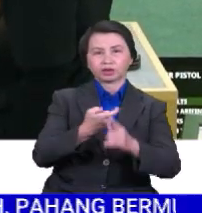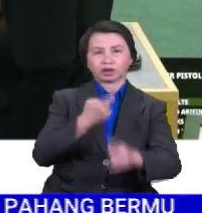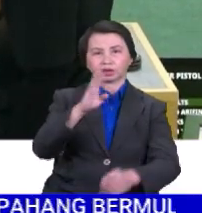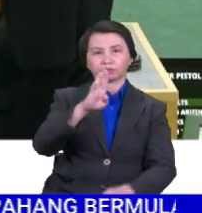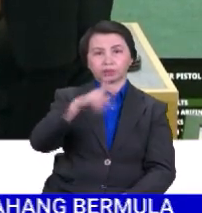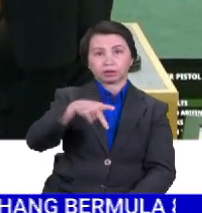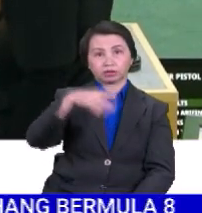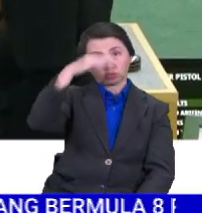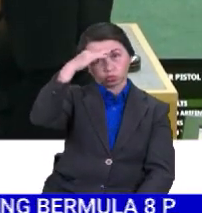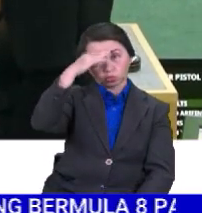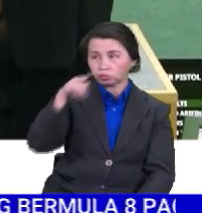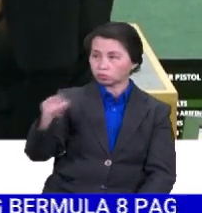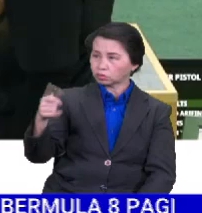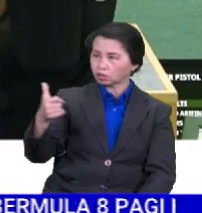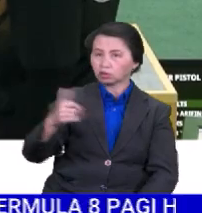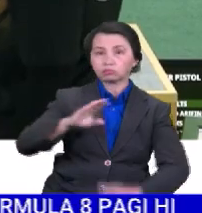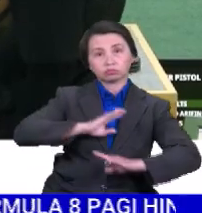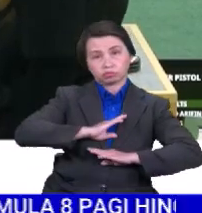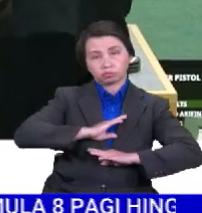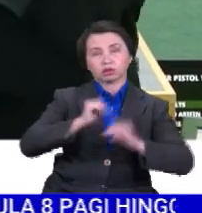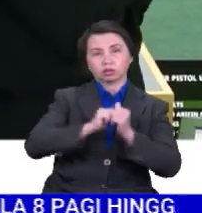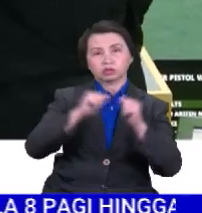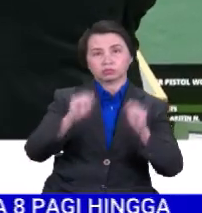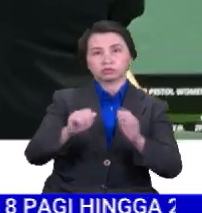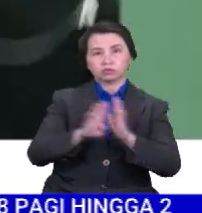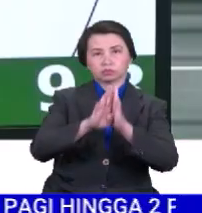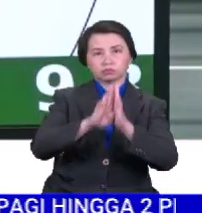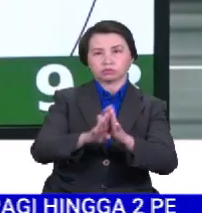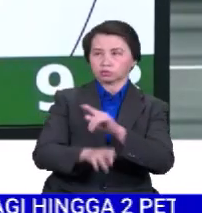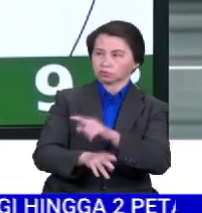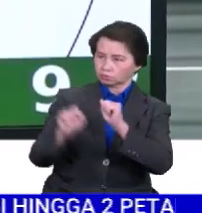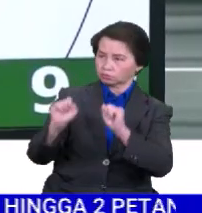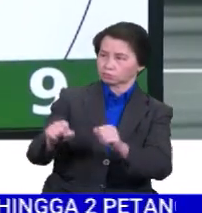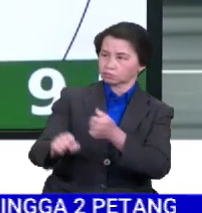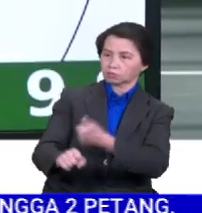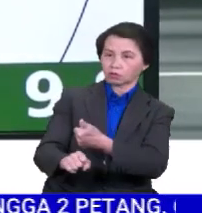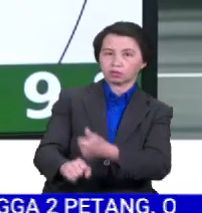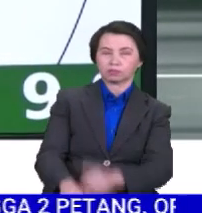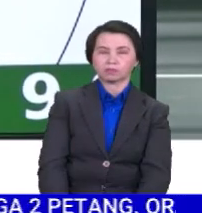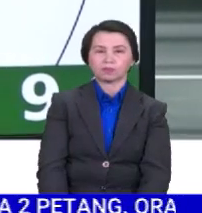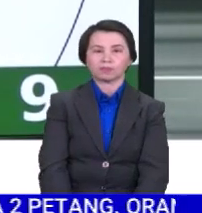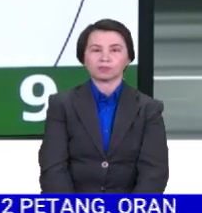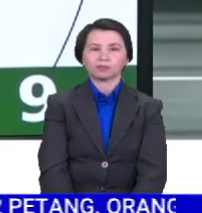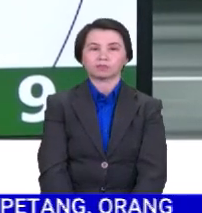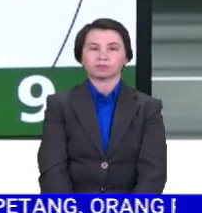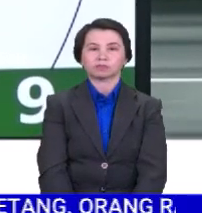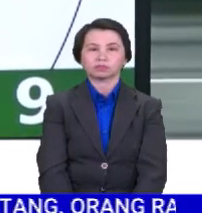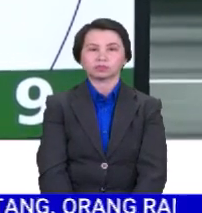Pahat Johor itu nyata cukup berpuas hati dapat membuktikan kemampuannya.